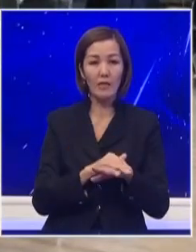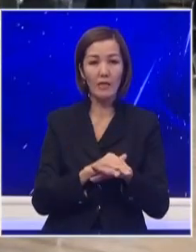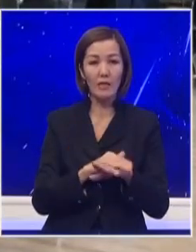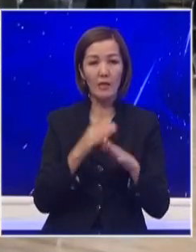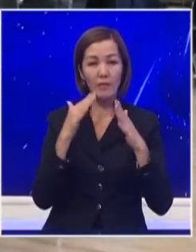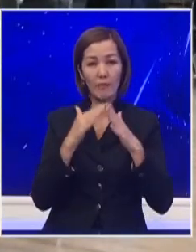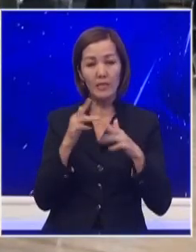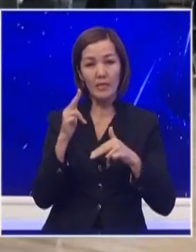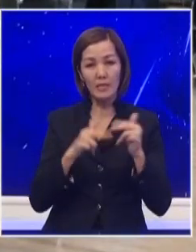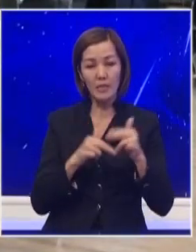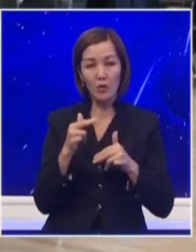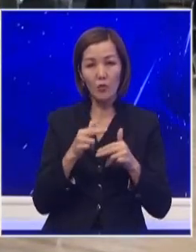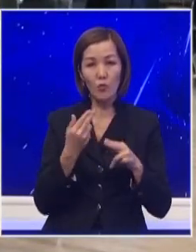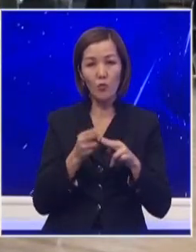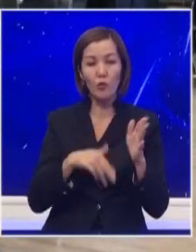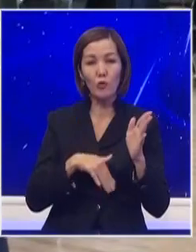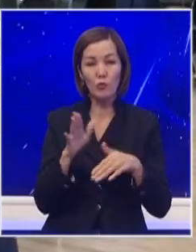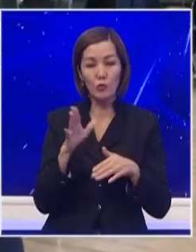өрбіді.